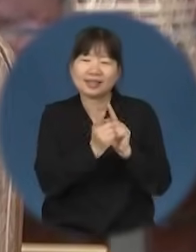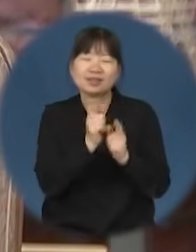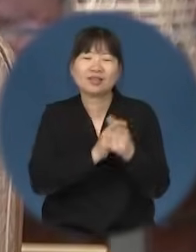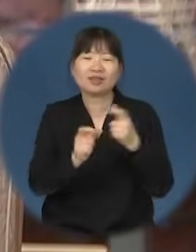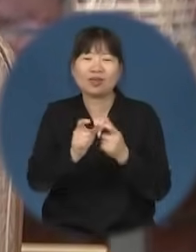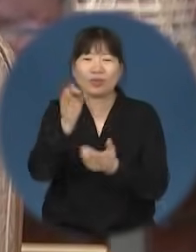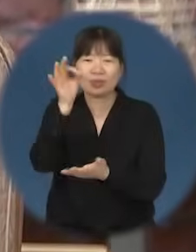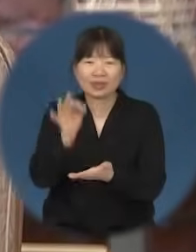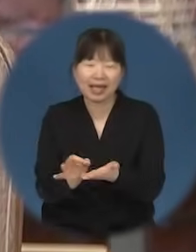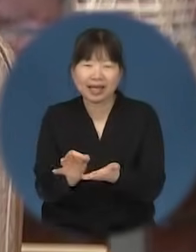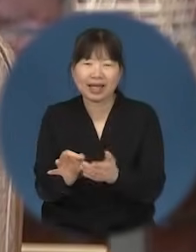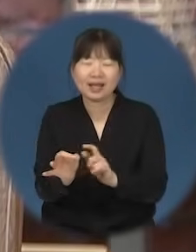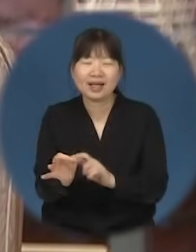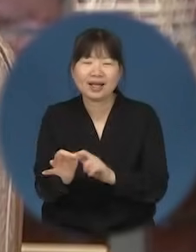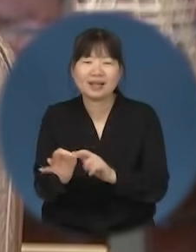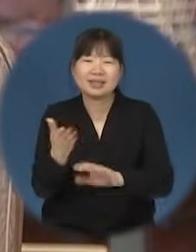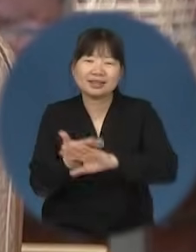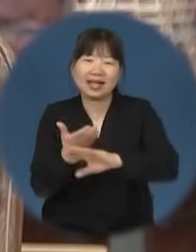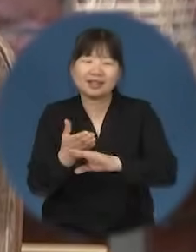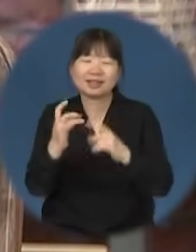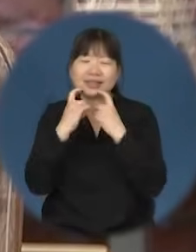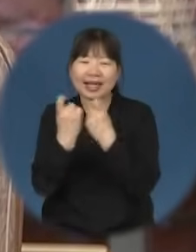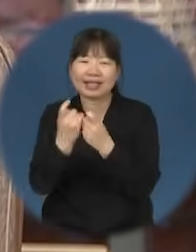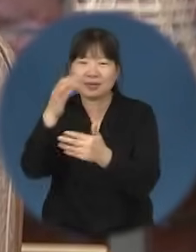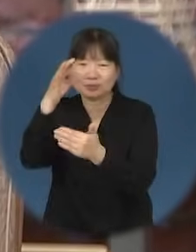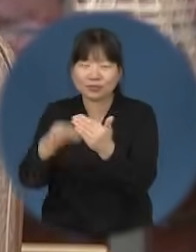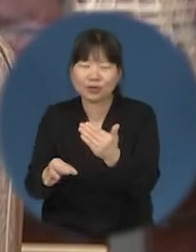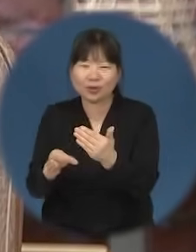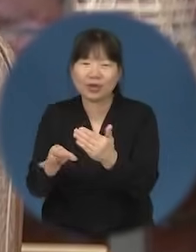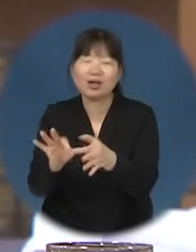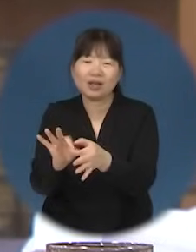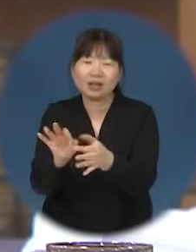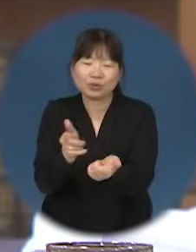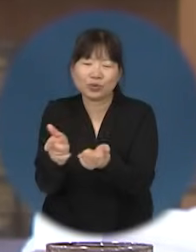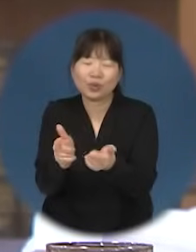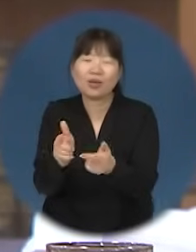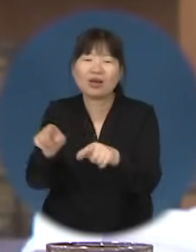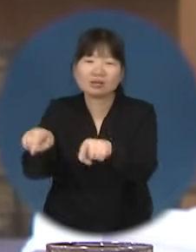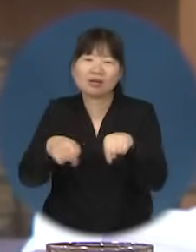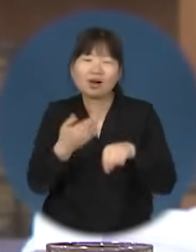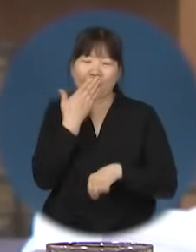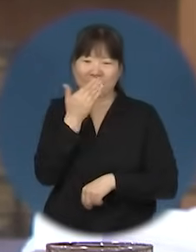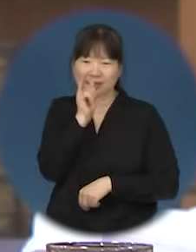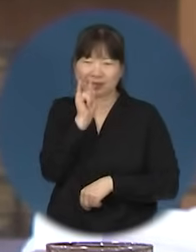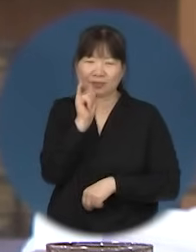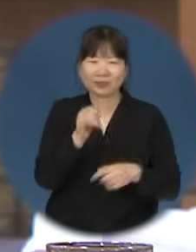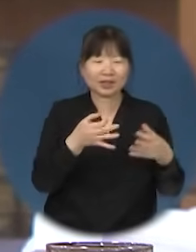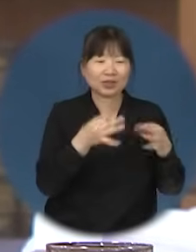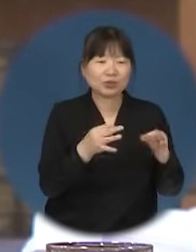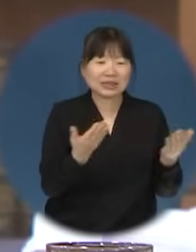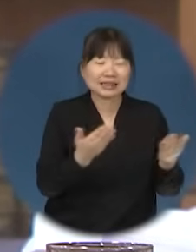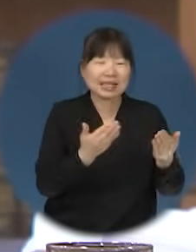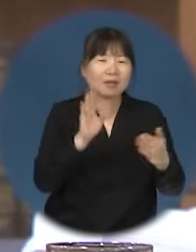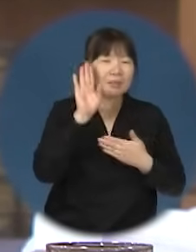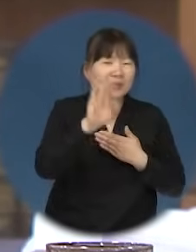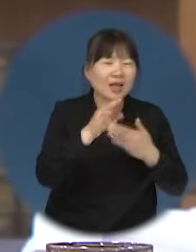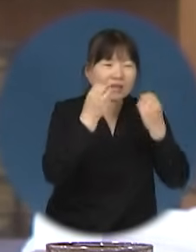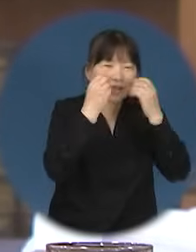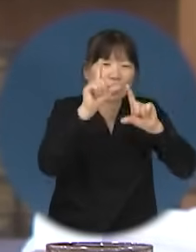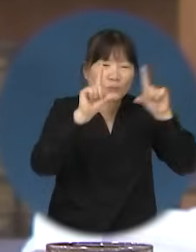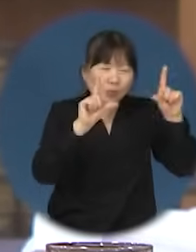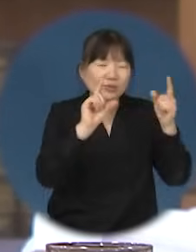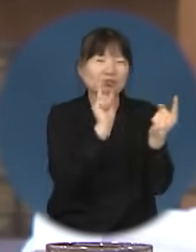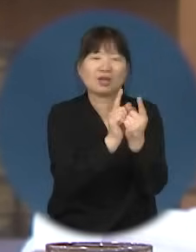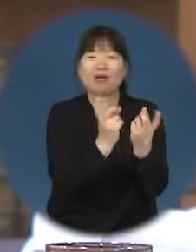싼 탈중앙화 시스템으로 거래가 이루어질 수 있는 확률이 있죠. 금융업의 미래라는 거는 확실히 새로운 모습을